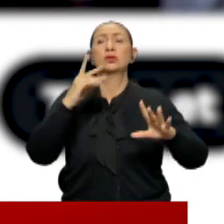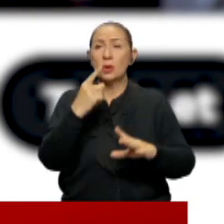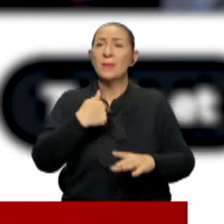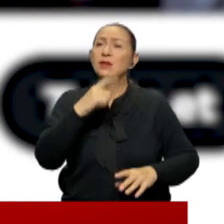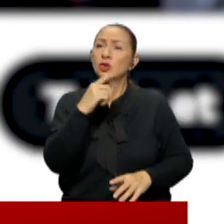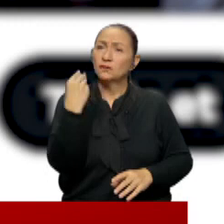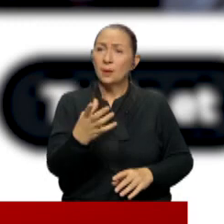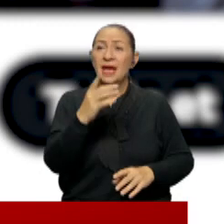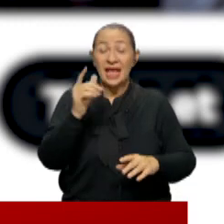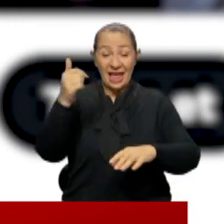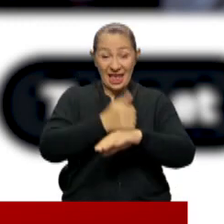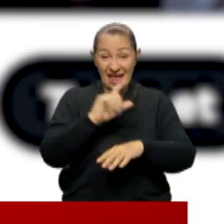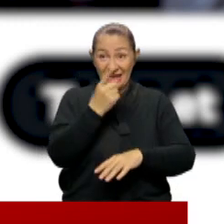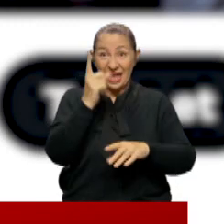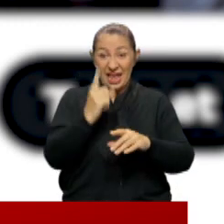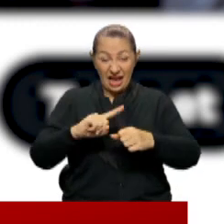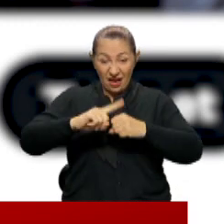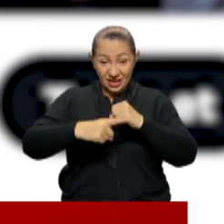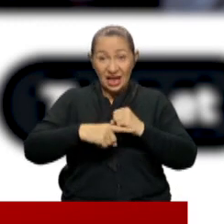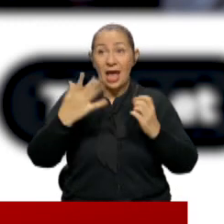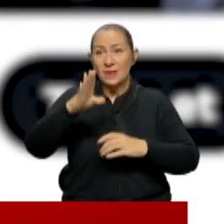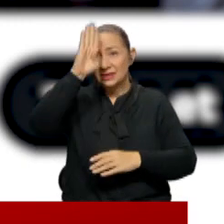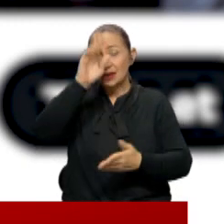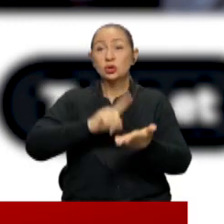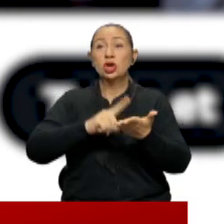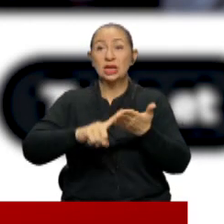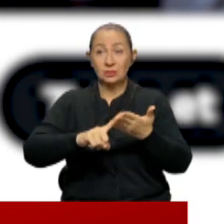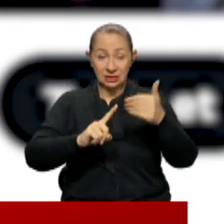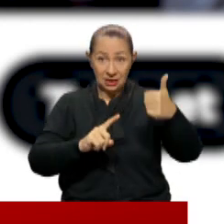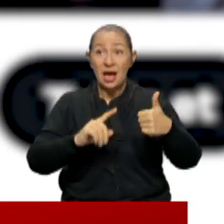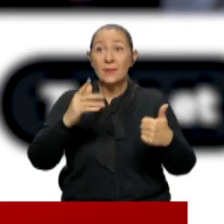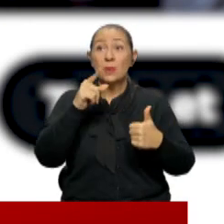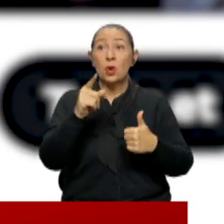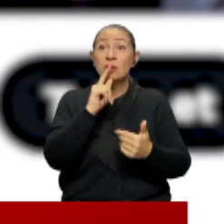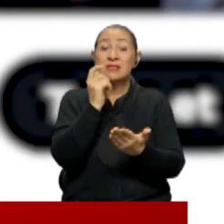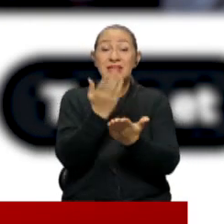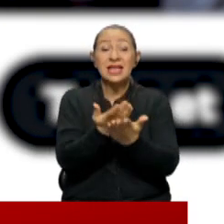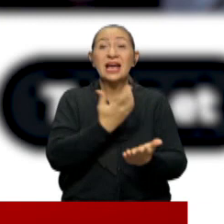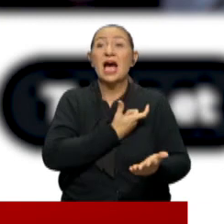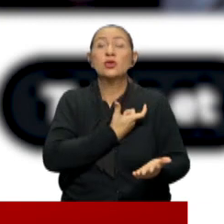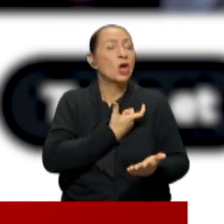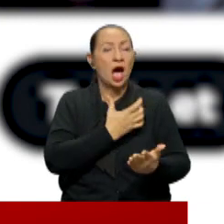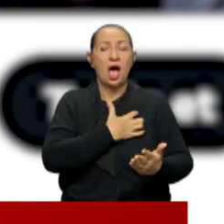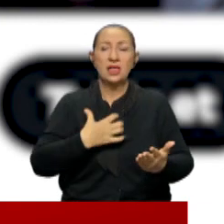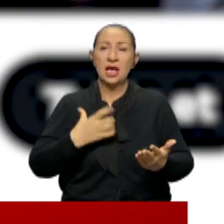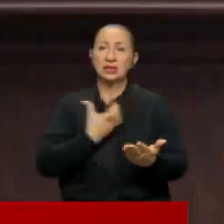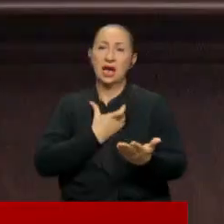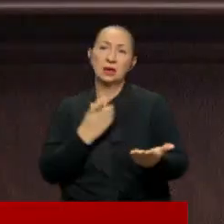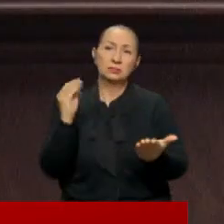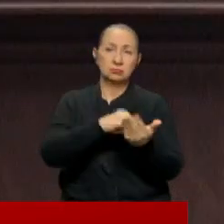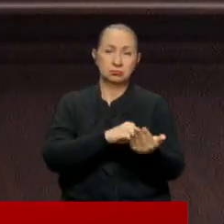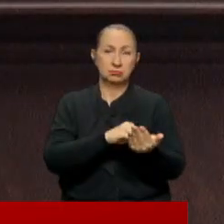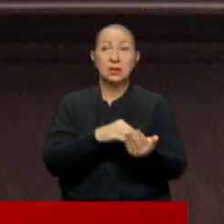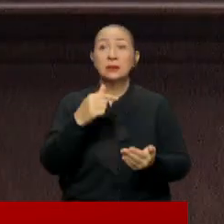de söz veriyorum iktidarımızın ilk haftasında hem İstanbul sözleşmesini hem de bu önerdiğimiz kanunu anayasaya da geçireceğim